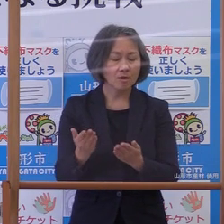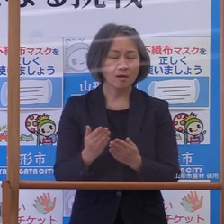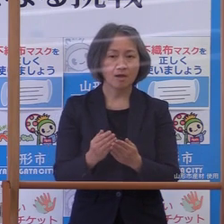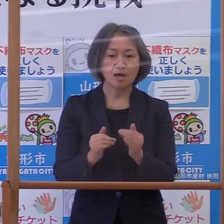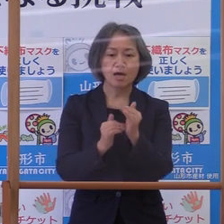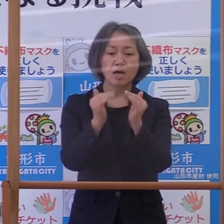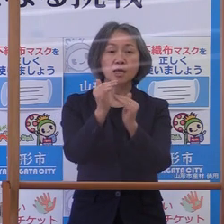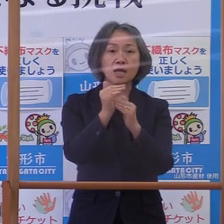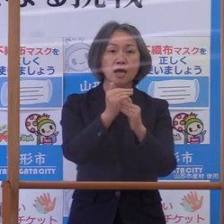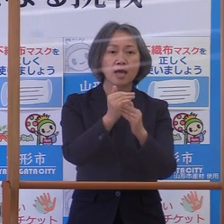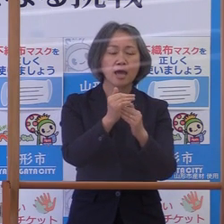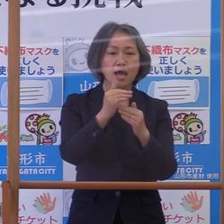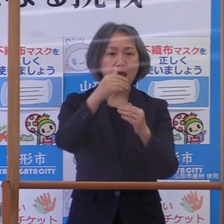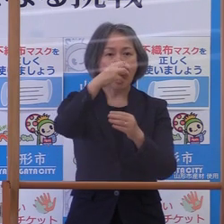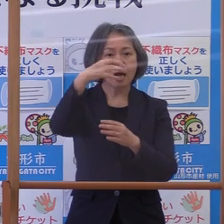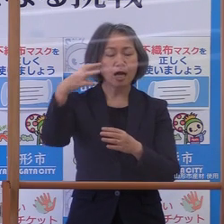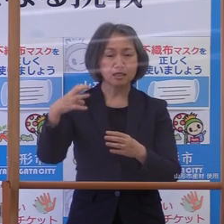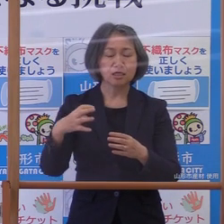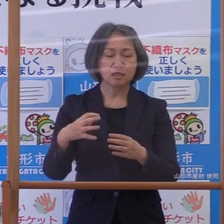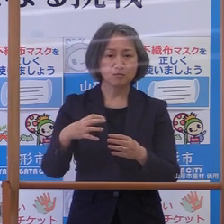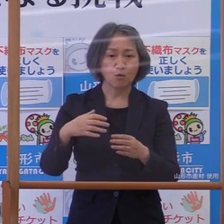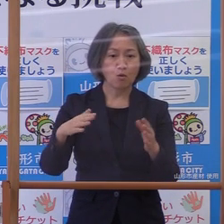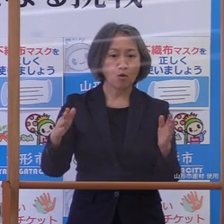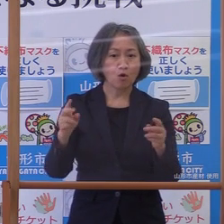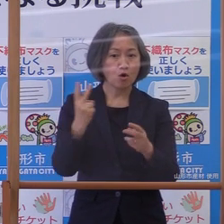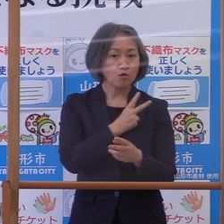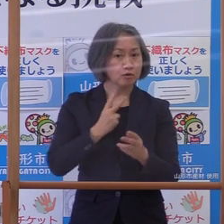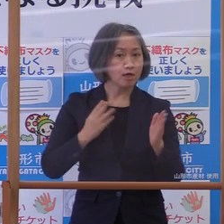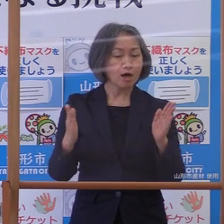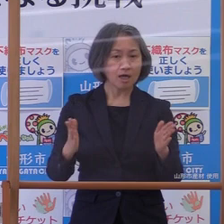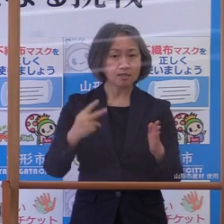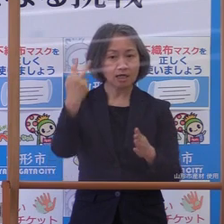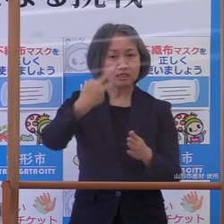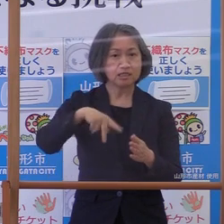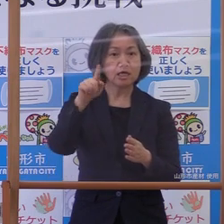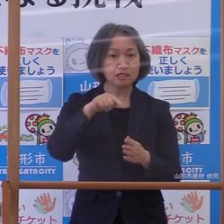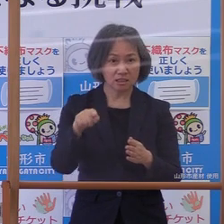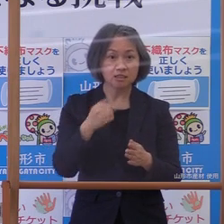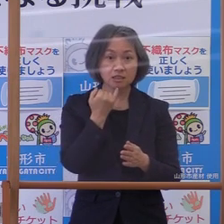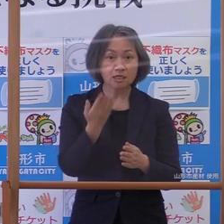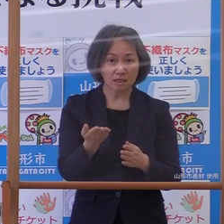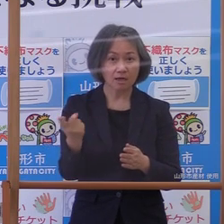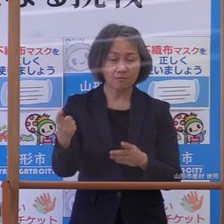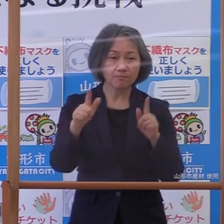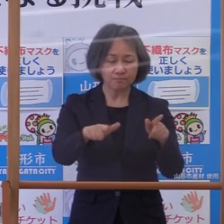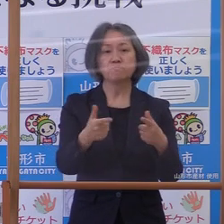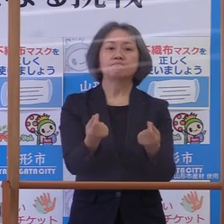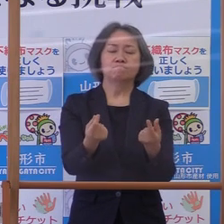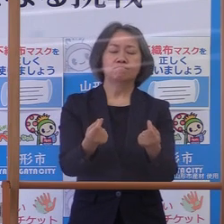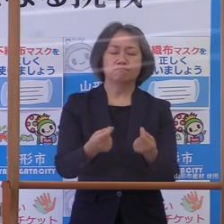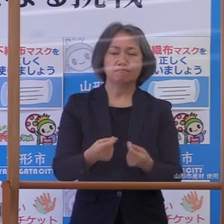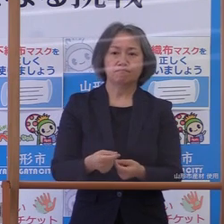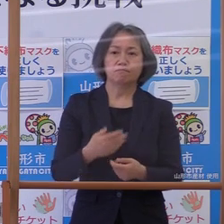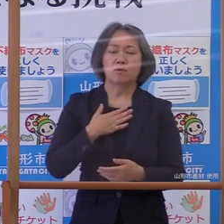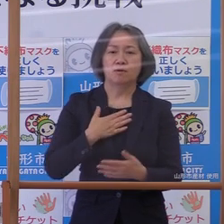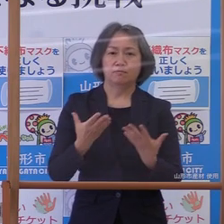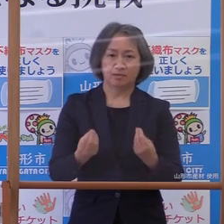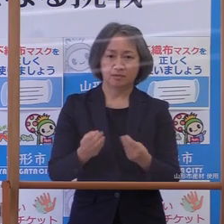も、2日間して延べ2000名ということでよろしかったですか。 はい、はい、そうでございます。 あ、その確認でした。ありがとうございます